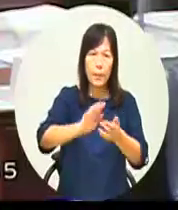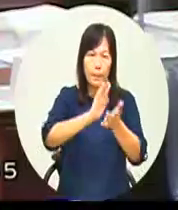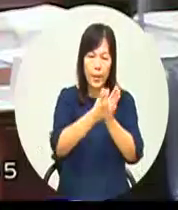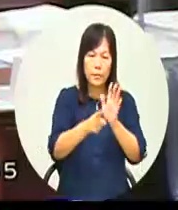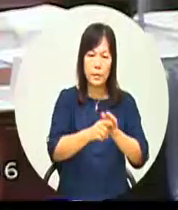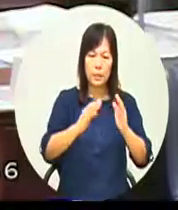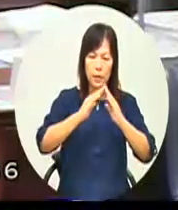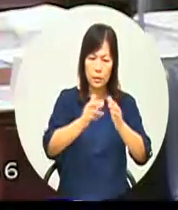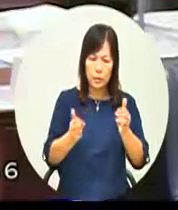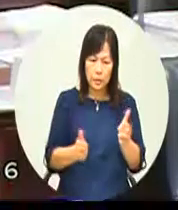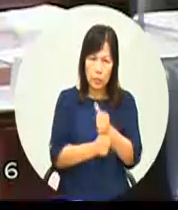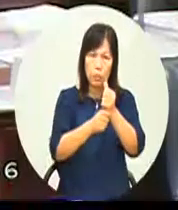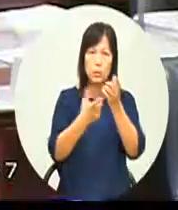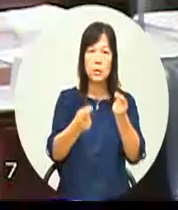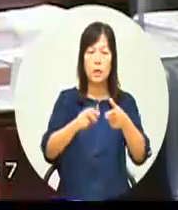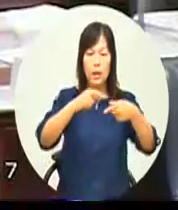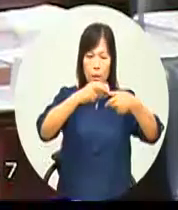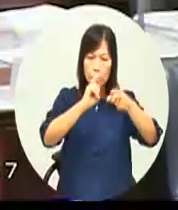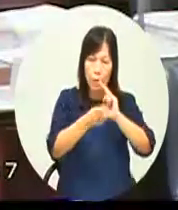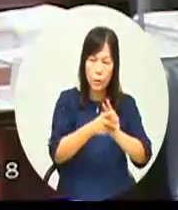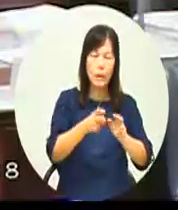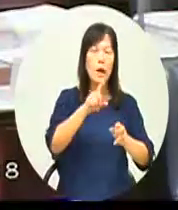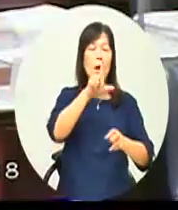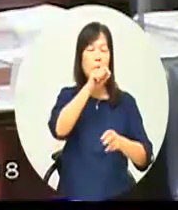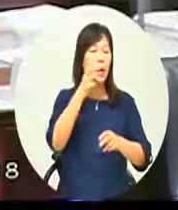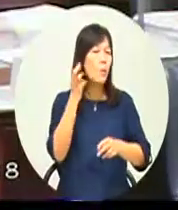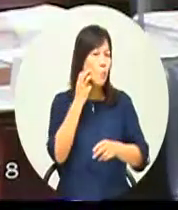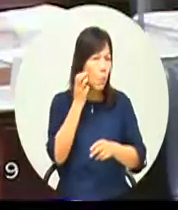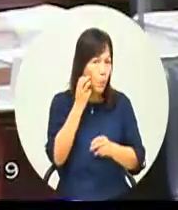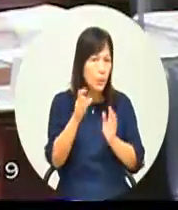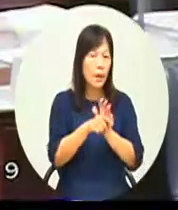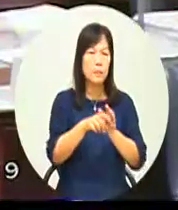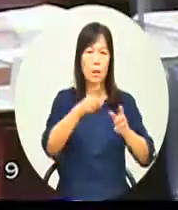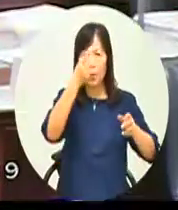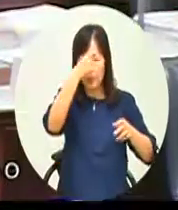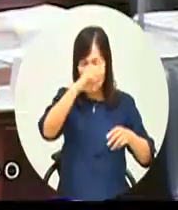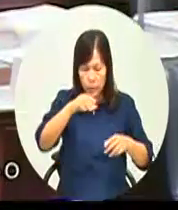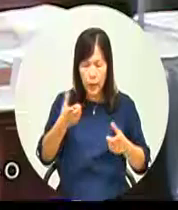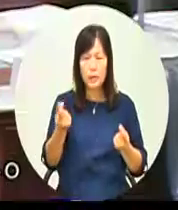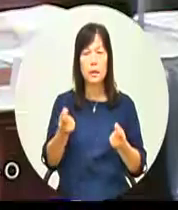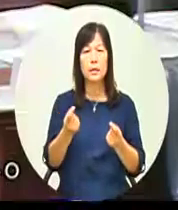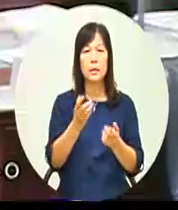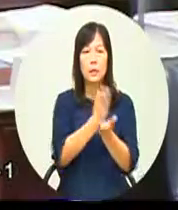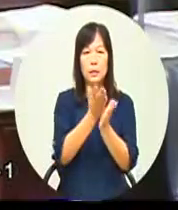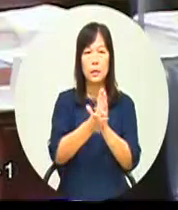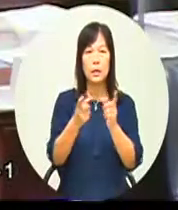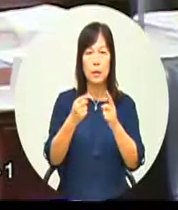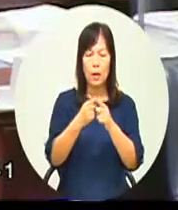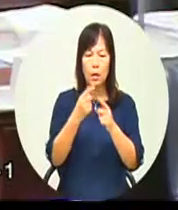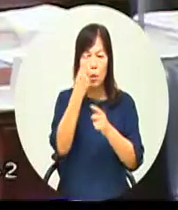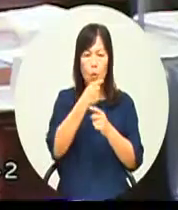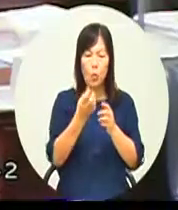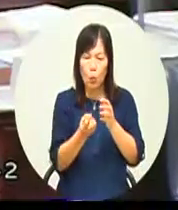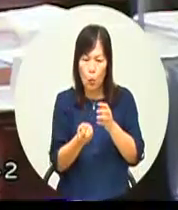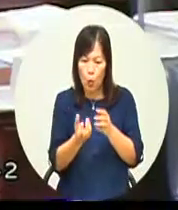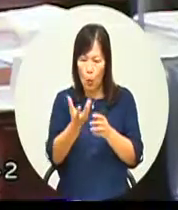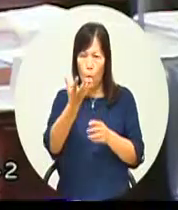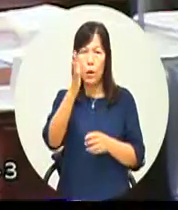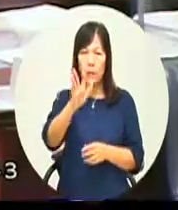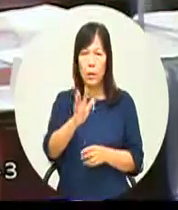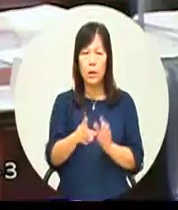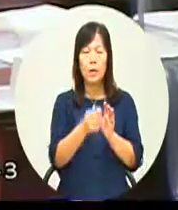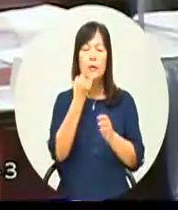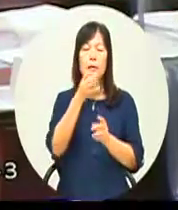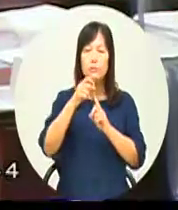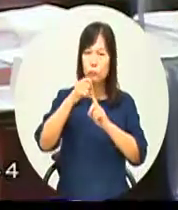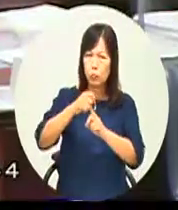市中心了，包括仁武地区，包括鸟松地区，包括凤山地区，其实这些地方的人口数一直在增长，可是我们的公